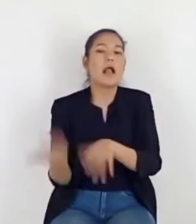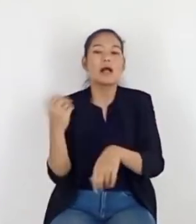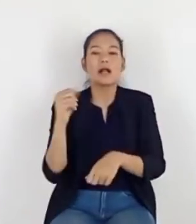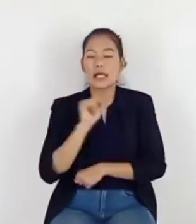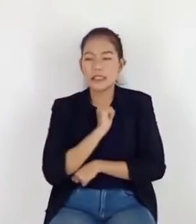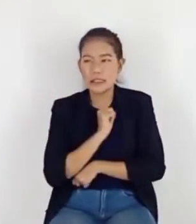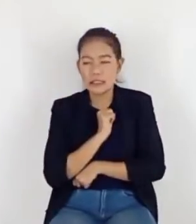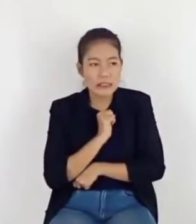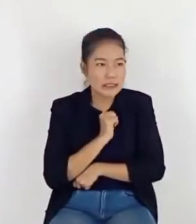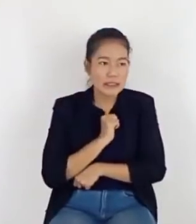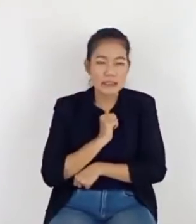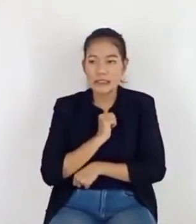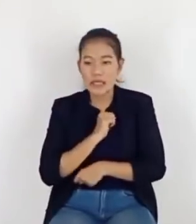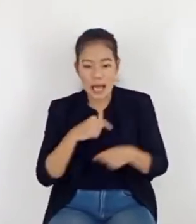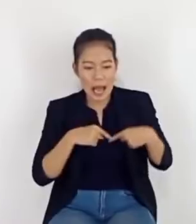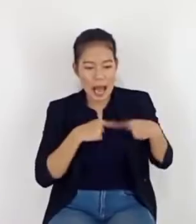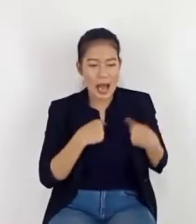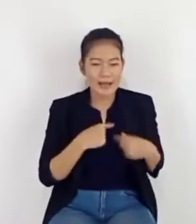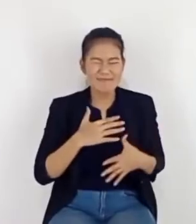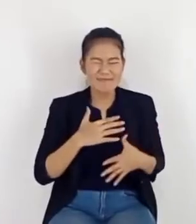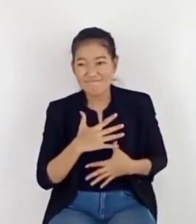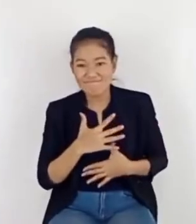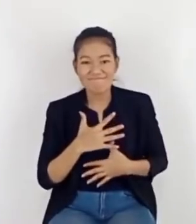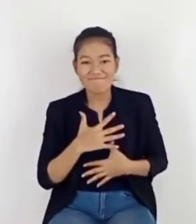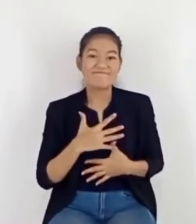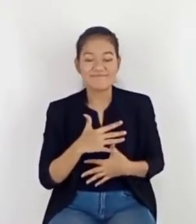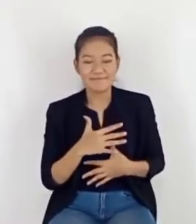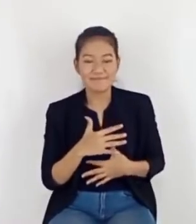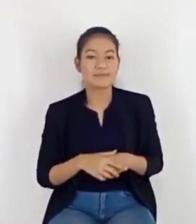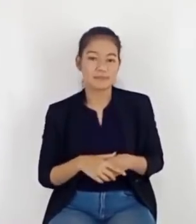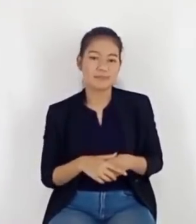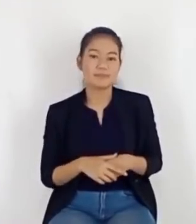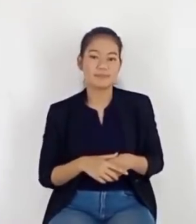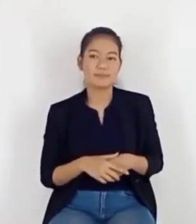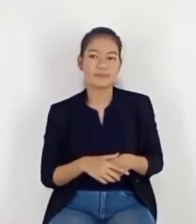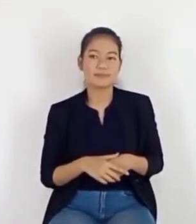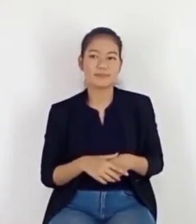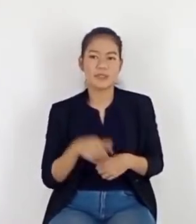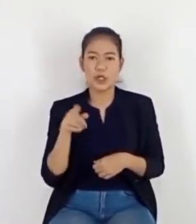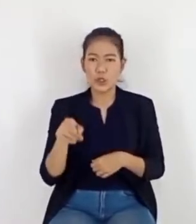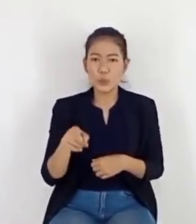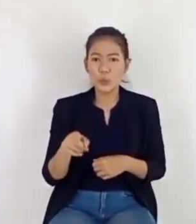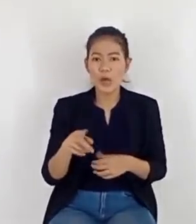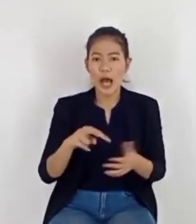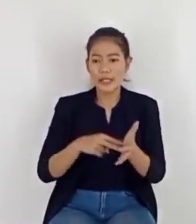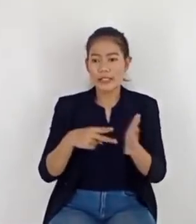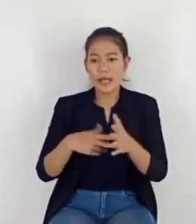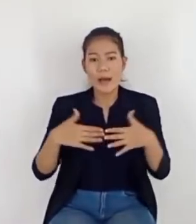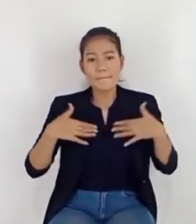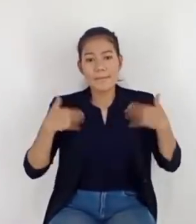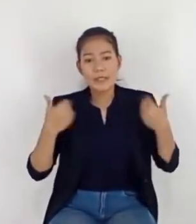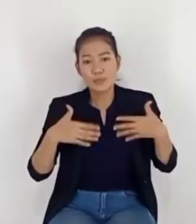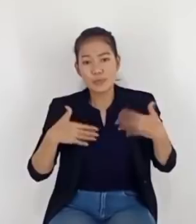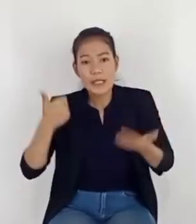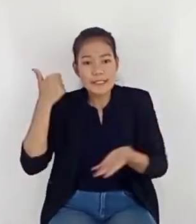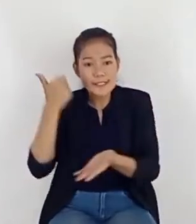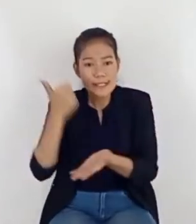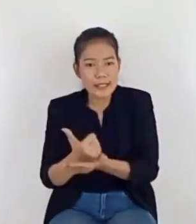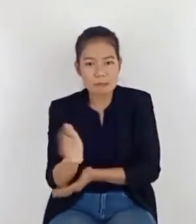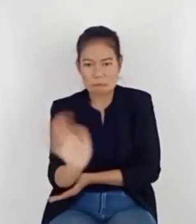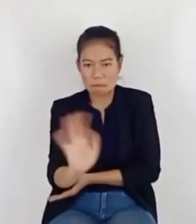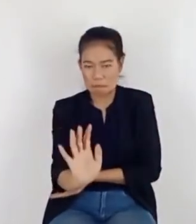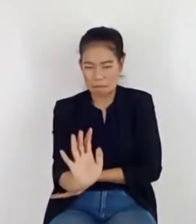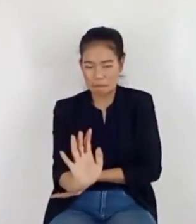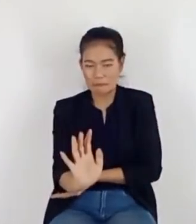ketakutan, hati yang tidak nyaman. Itu bukan penghiburan yang sejati. Penghiburan